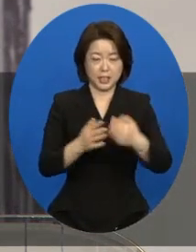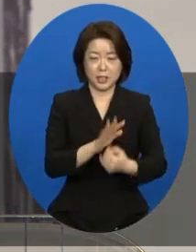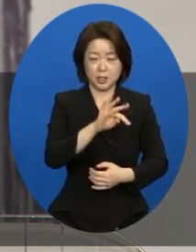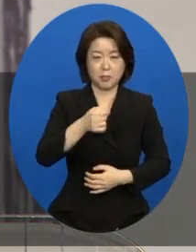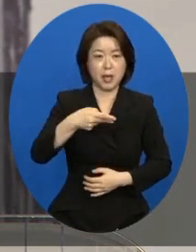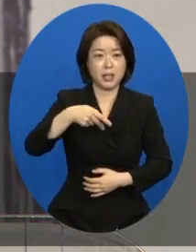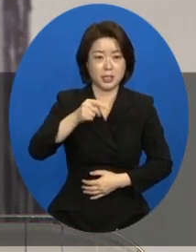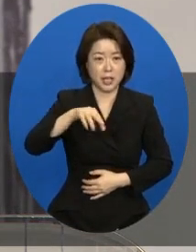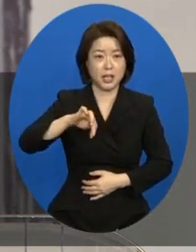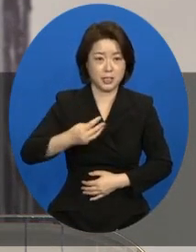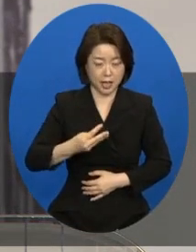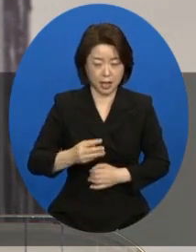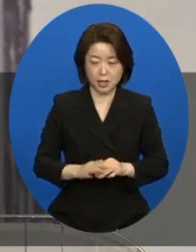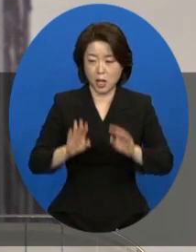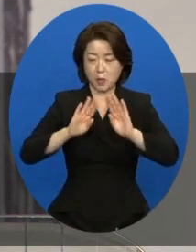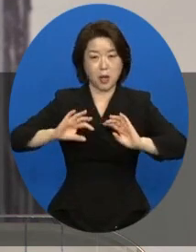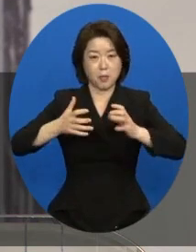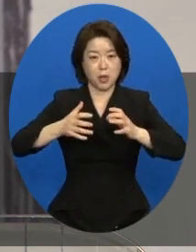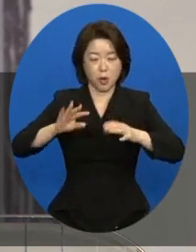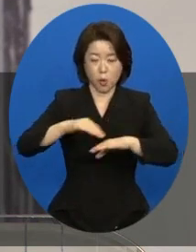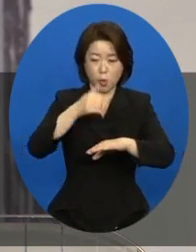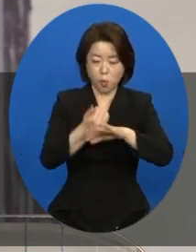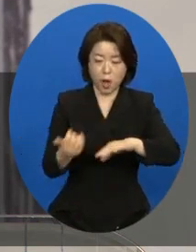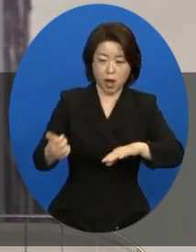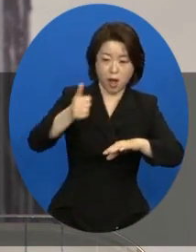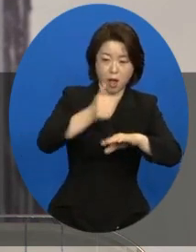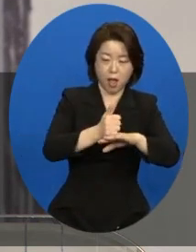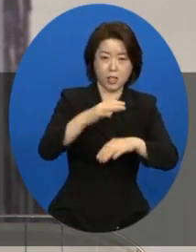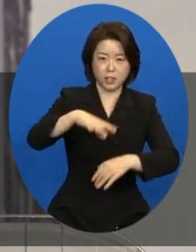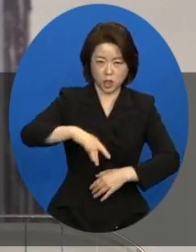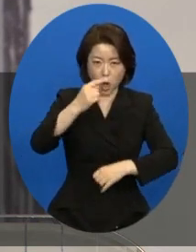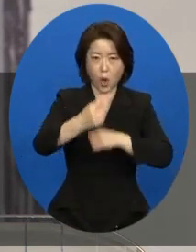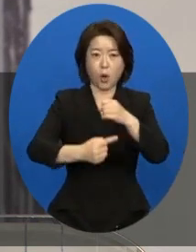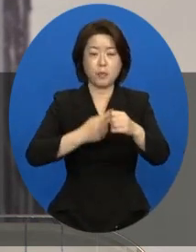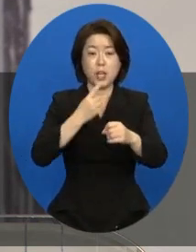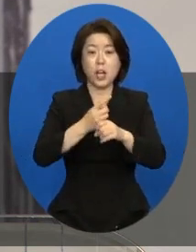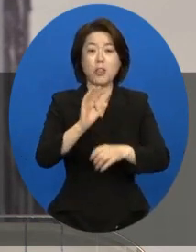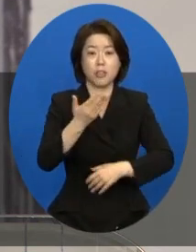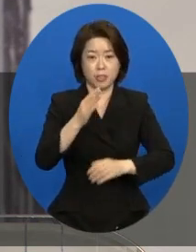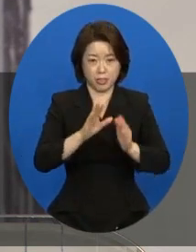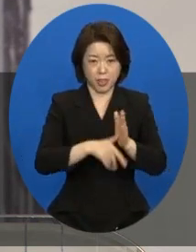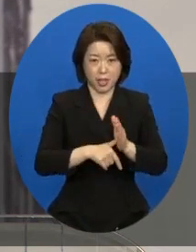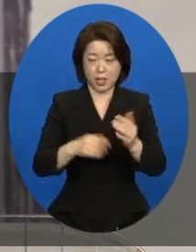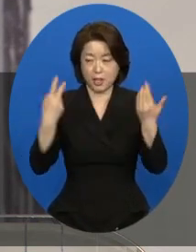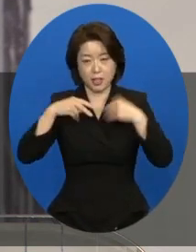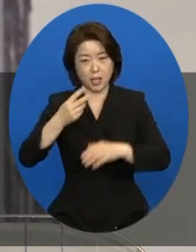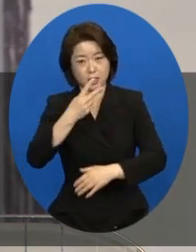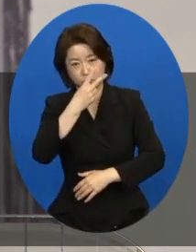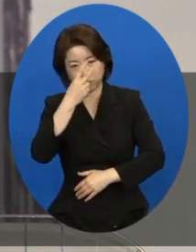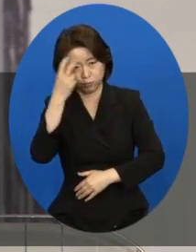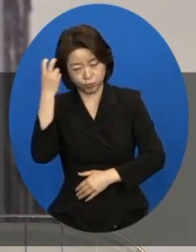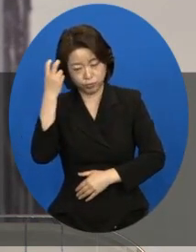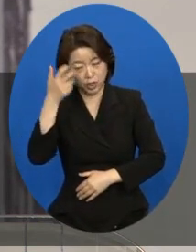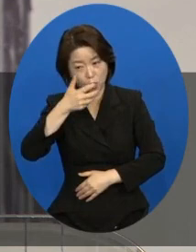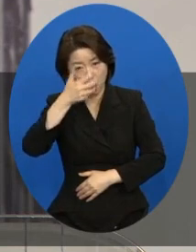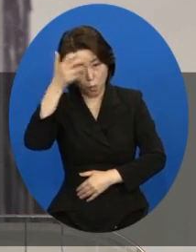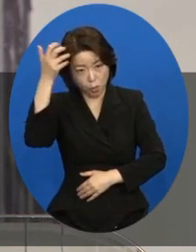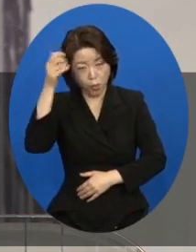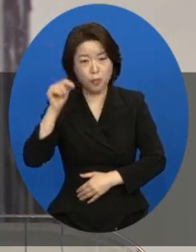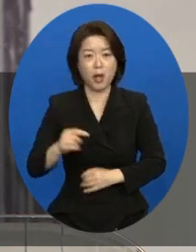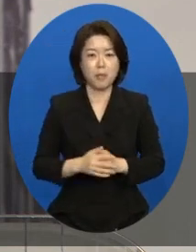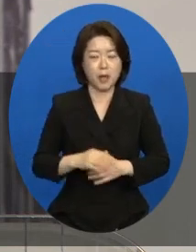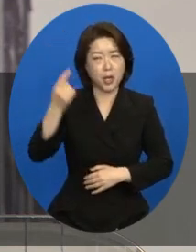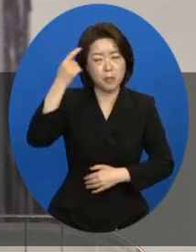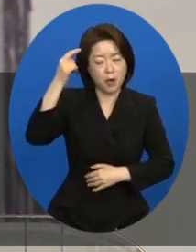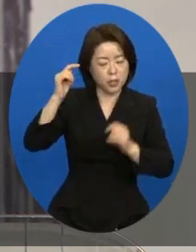벨사살이 바빌론 왕이 된 첫 해에 다니엘은 잠자리에서 꿈을 꾸면서 머릿속으로 환상을 보고 또 꿈을